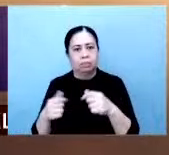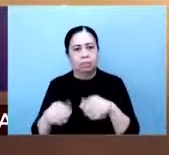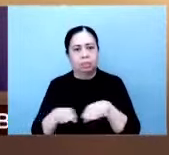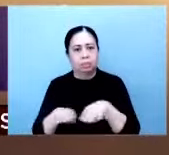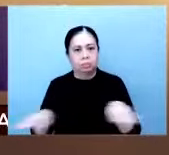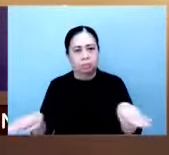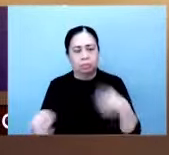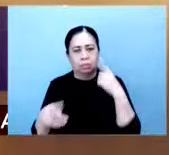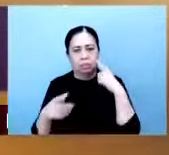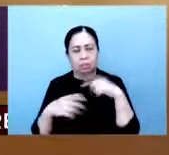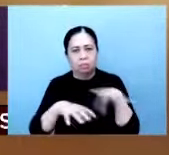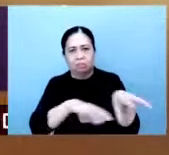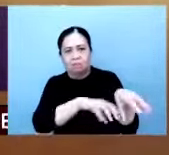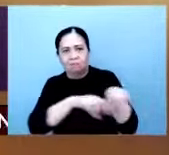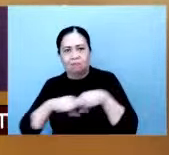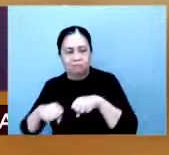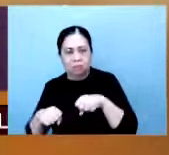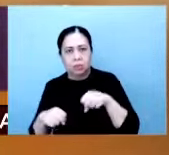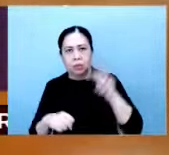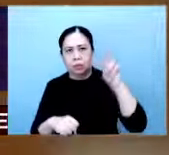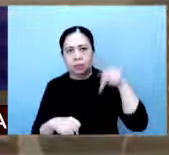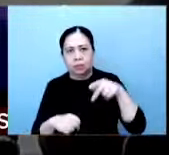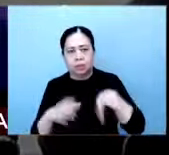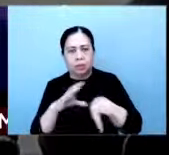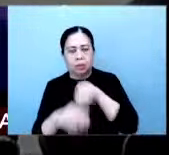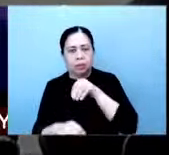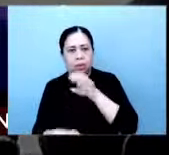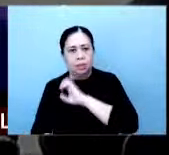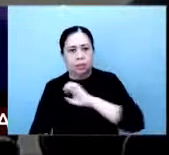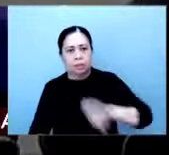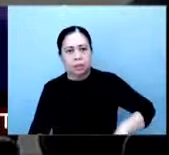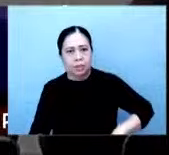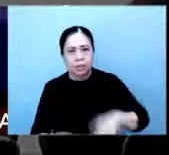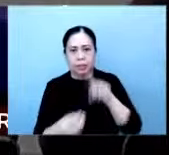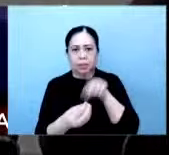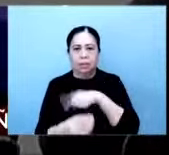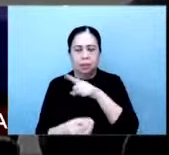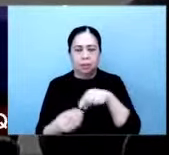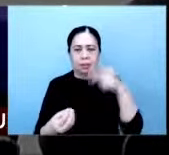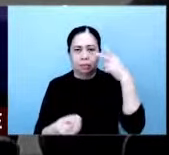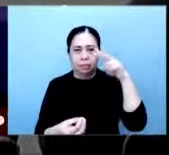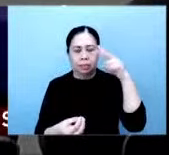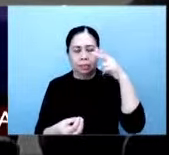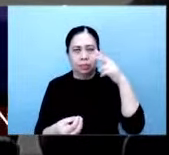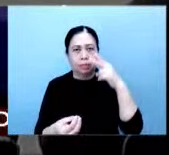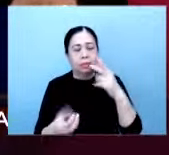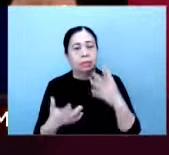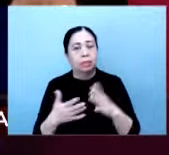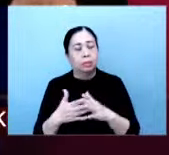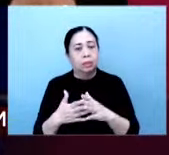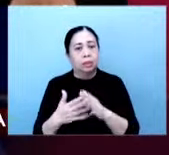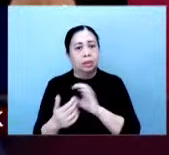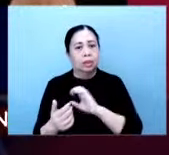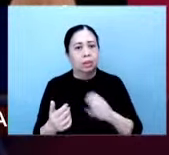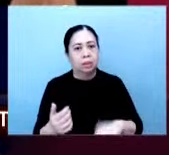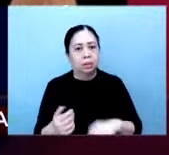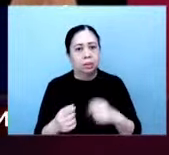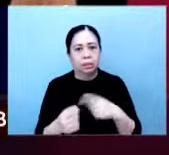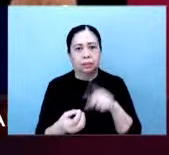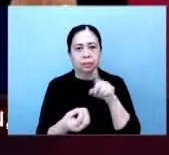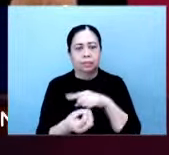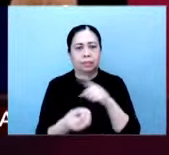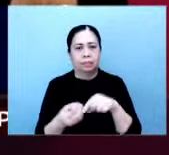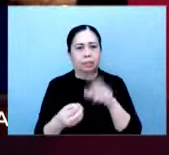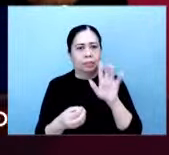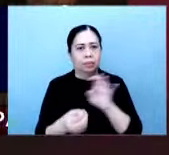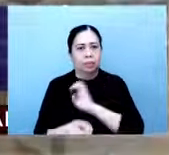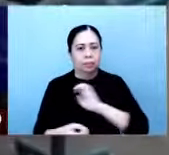pagkaladkad kay kenco palabas ng Embassy kinondina ni Mexican President Andres Manuel Lopez obrador ang paglapas angan sa kanilang